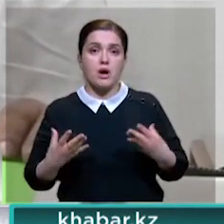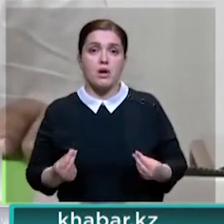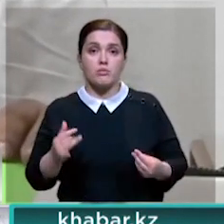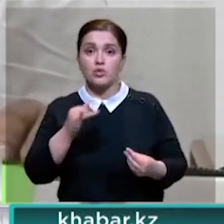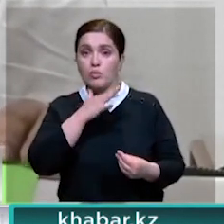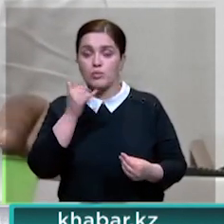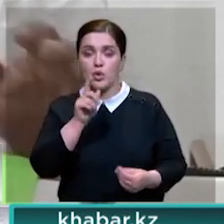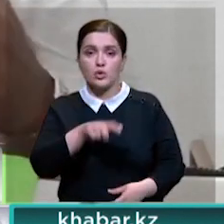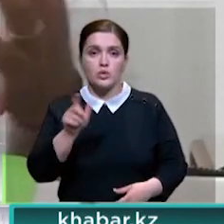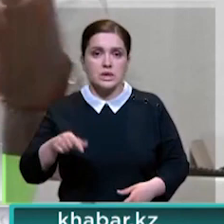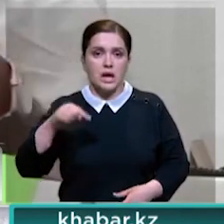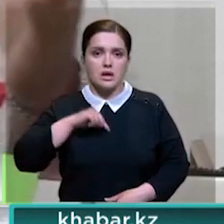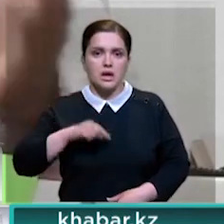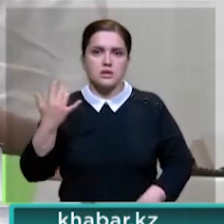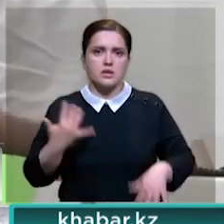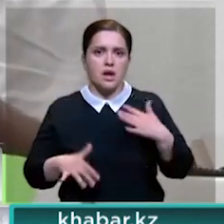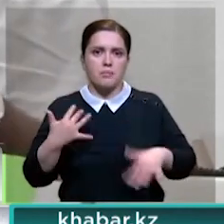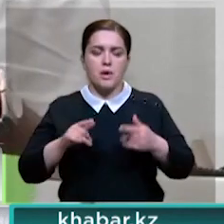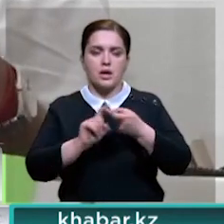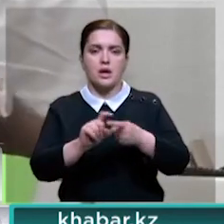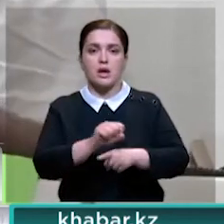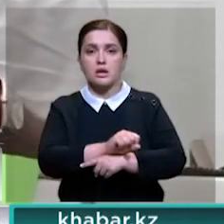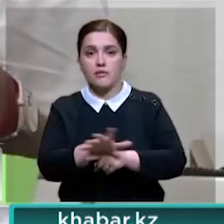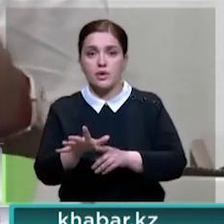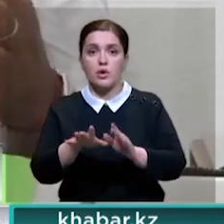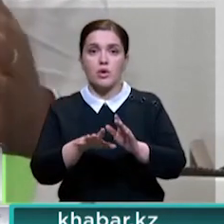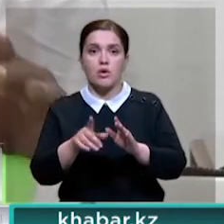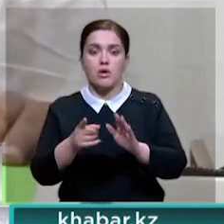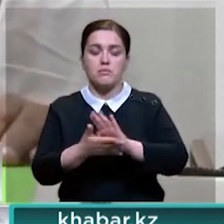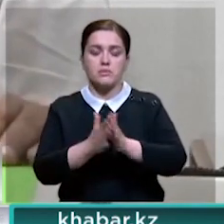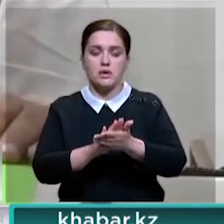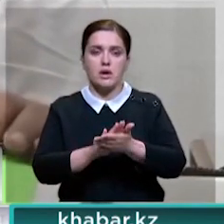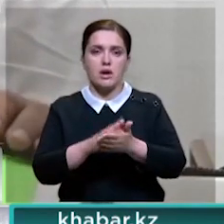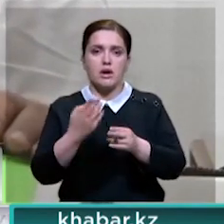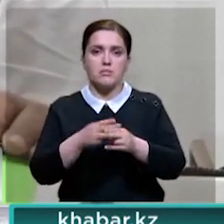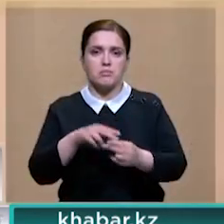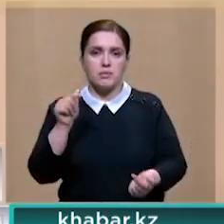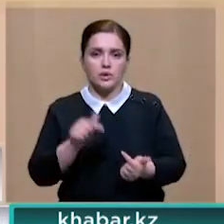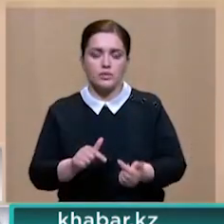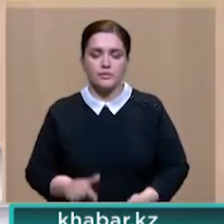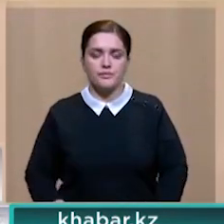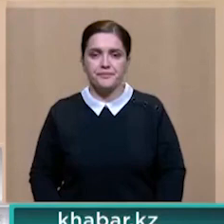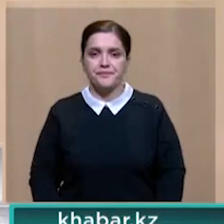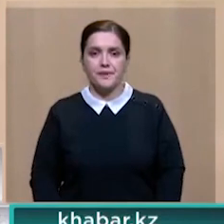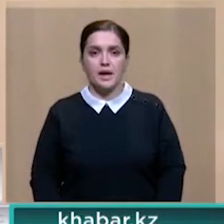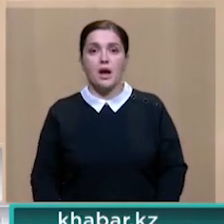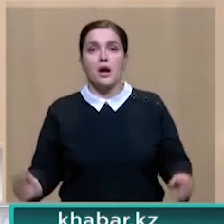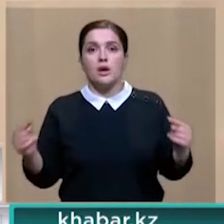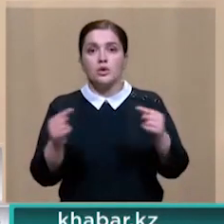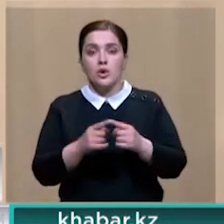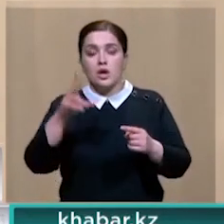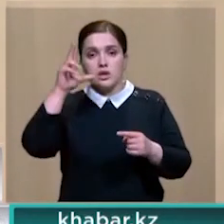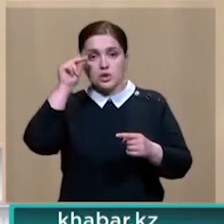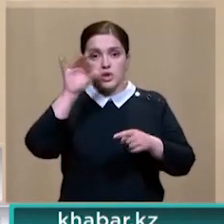у множества людей организм ослаблен карно вирусом то лучше среды для этого грибка сложно представить точное число заболевших